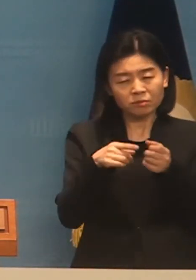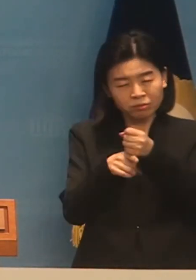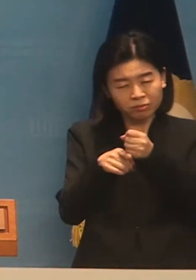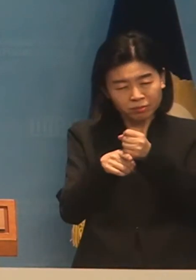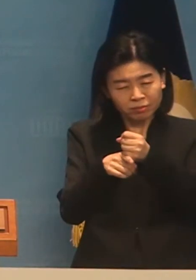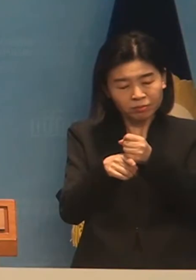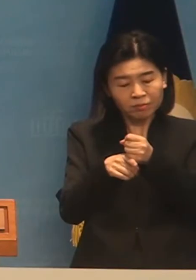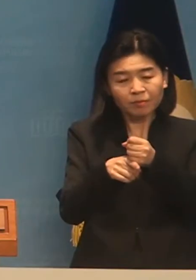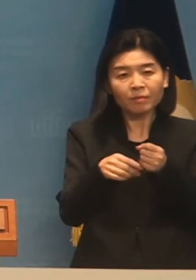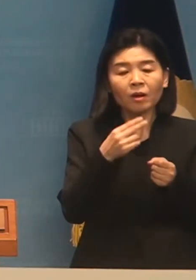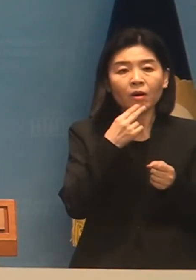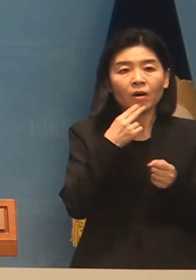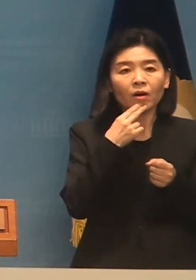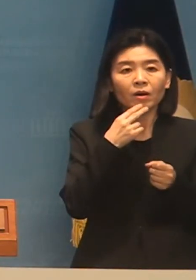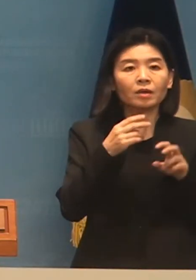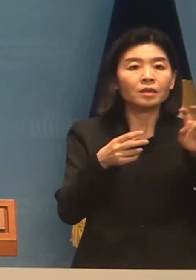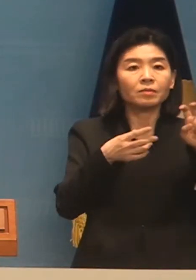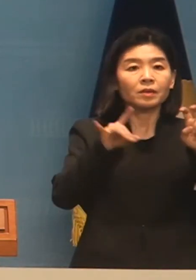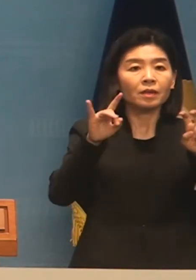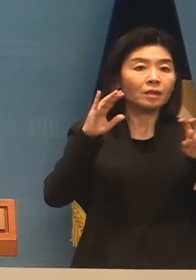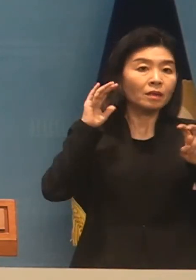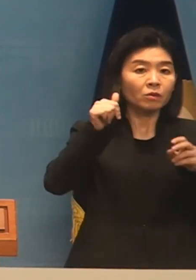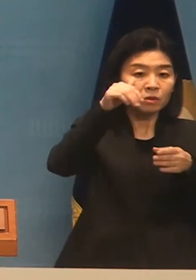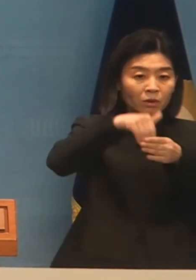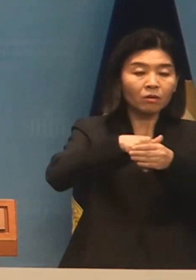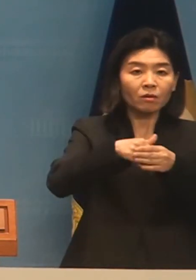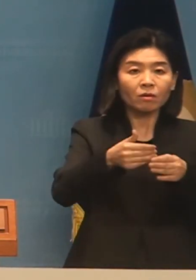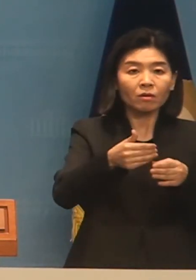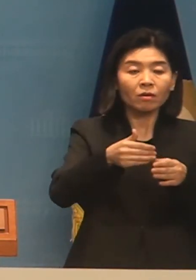특히 20대 대선 과정에서